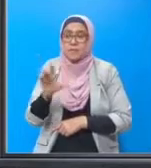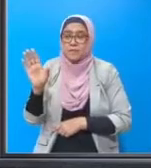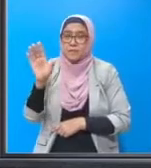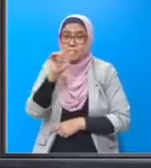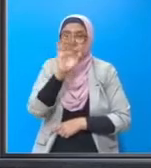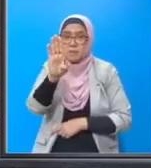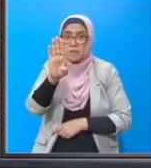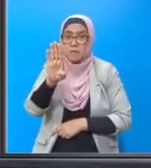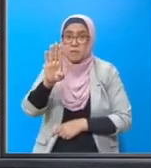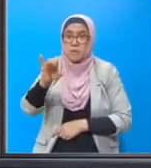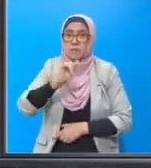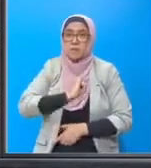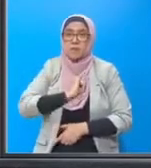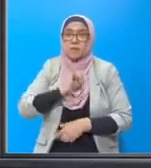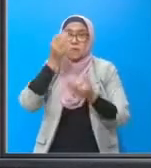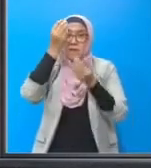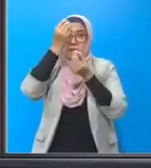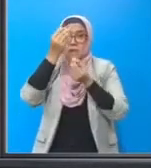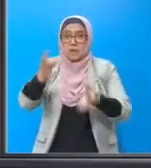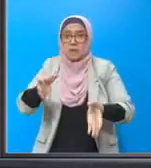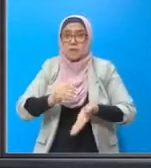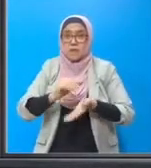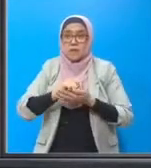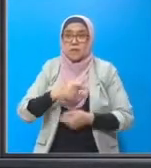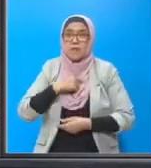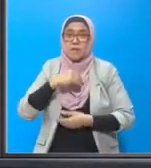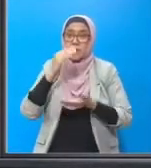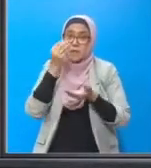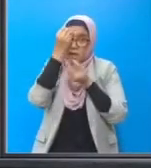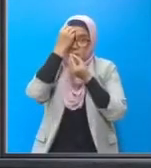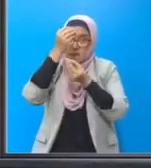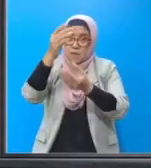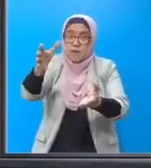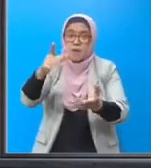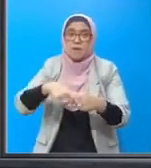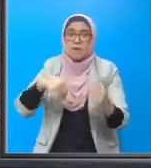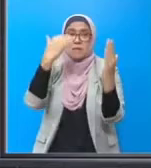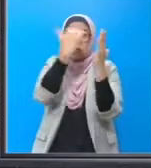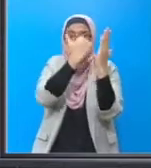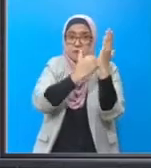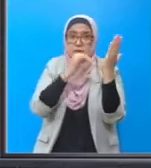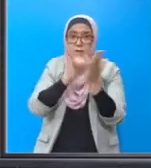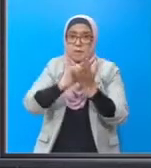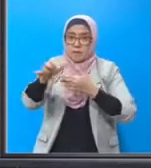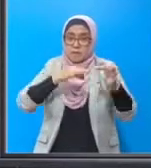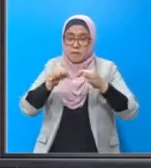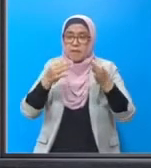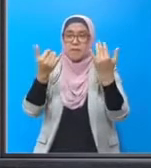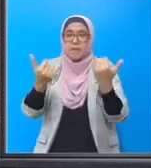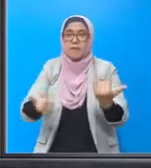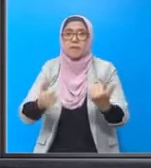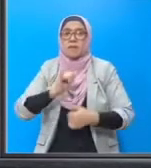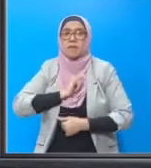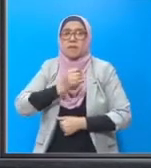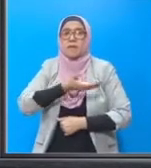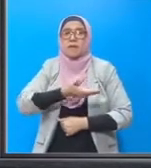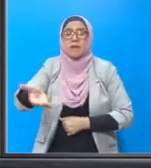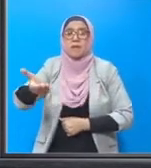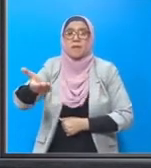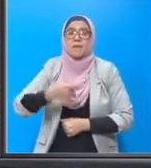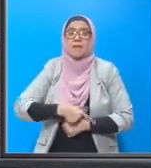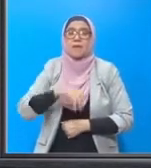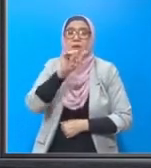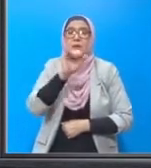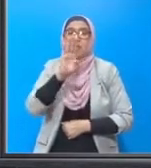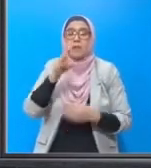quiet Saya telah berikan betul tadi dan saya ingin meneruskan sekarang saya jemput yang bromad pasti